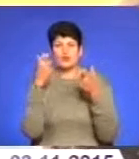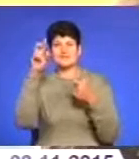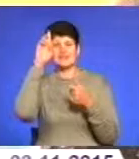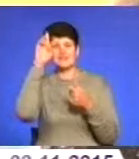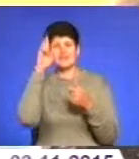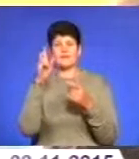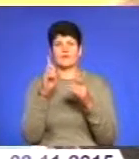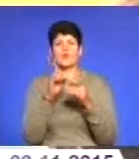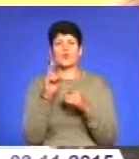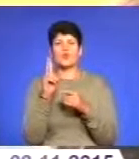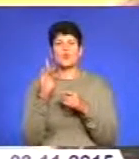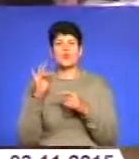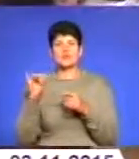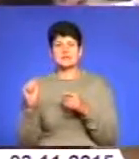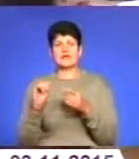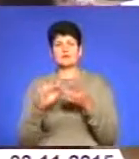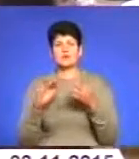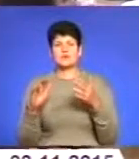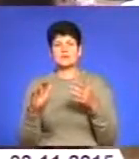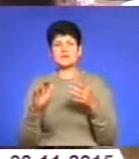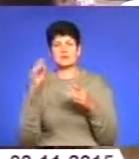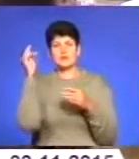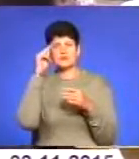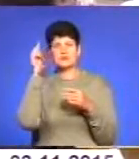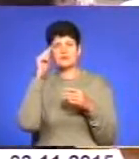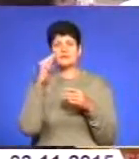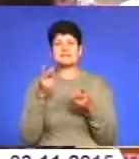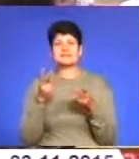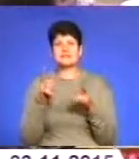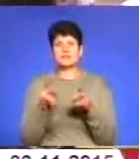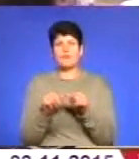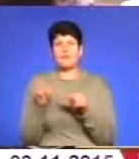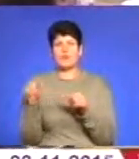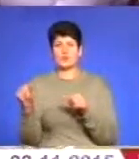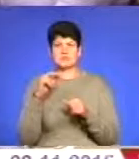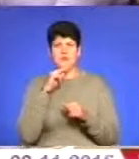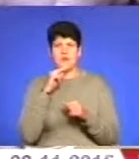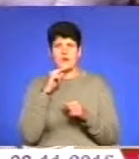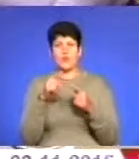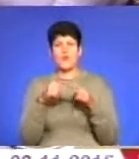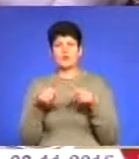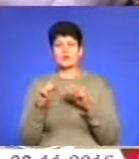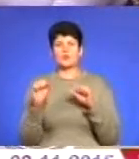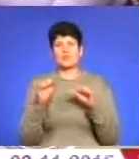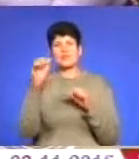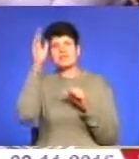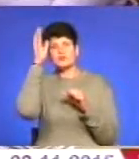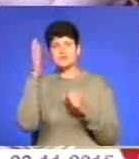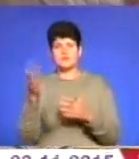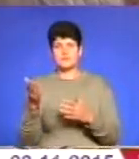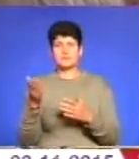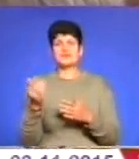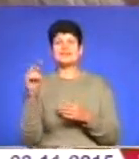державою курс на інклюзивну освіту у випадку з незрячими залишився поза увагою органів управління освітою,